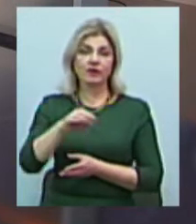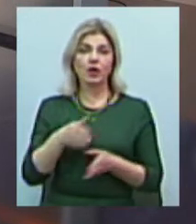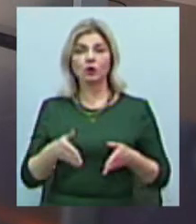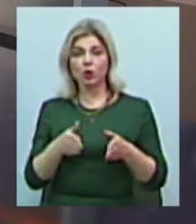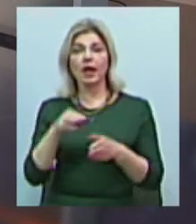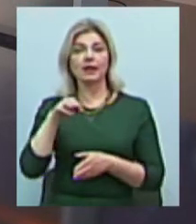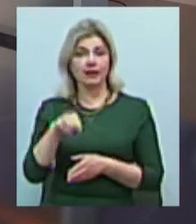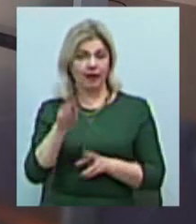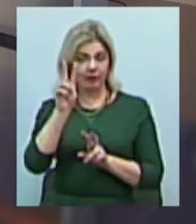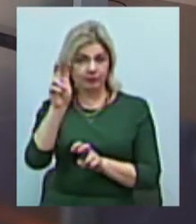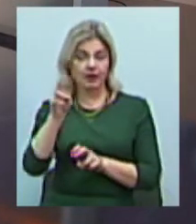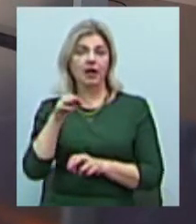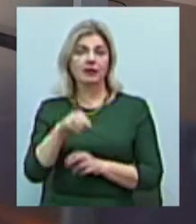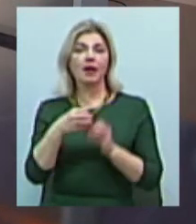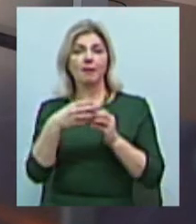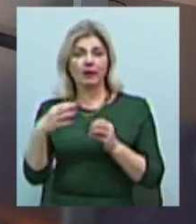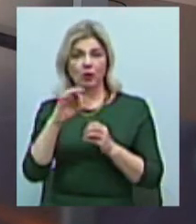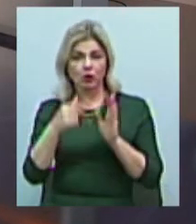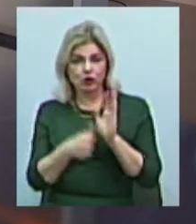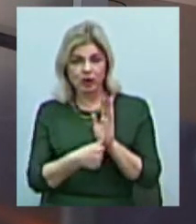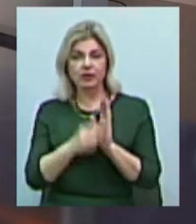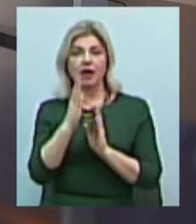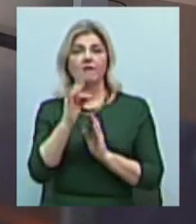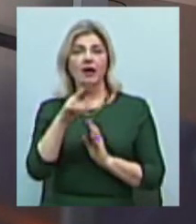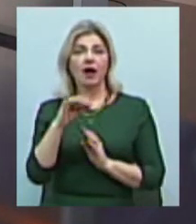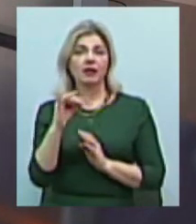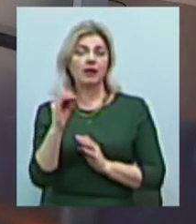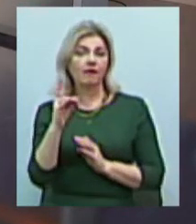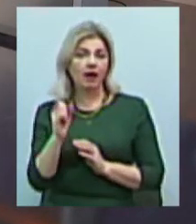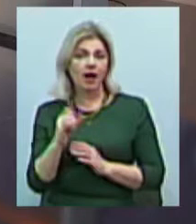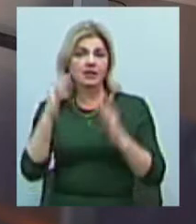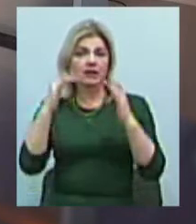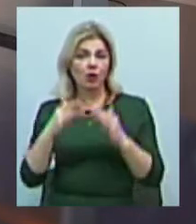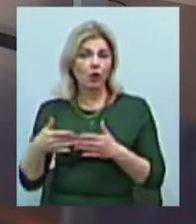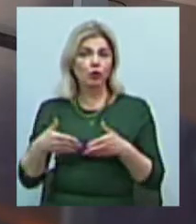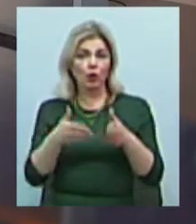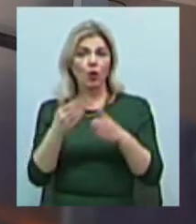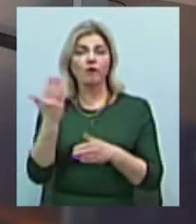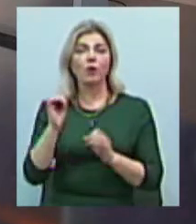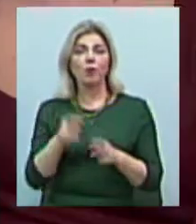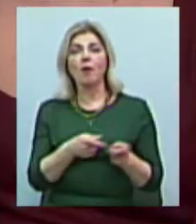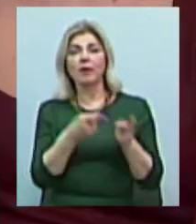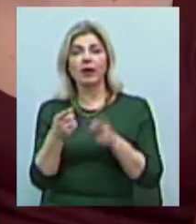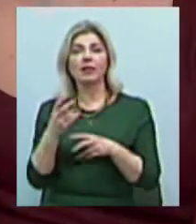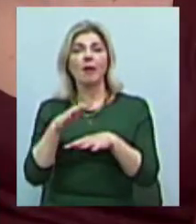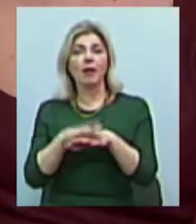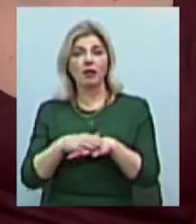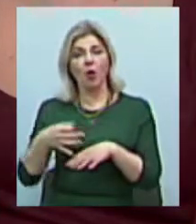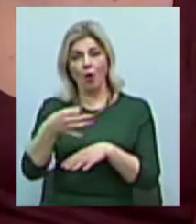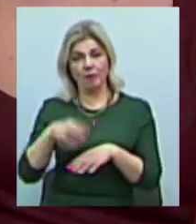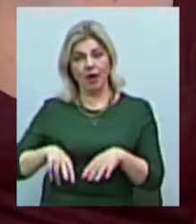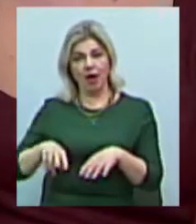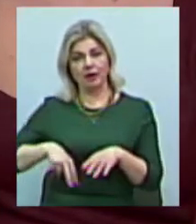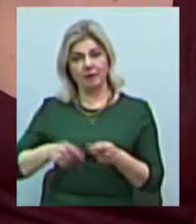індексом Т, такі як Т-1506 на Врадіївку, на Веселинова, Снігорівська дорога, вони можуть перейти на баланс обласної адміністрації. Тобто